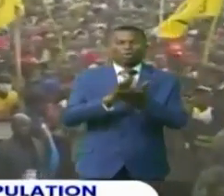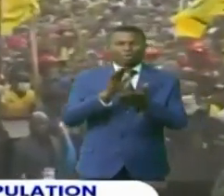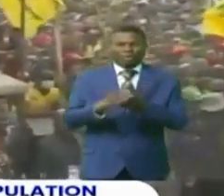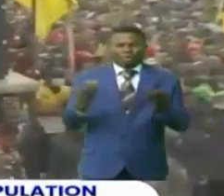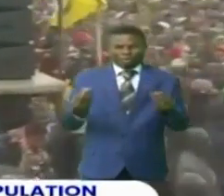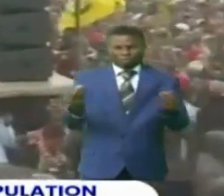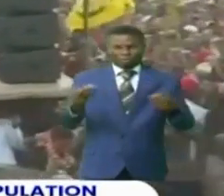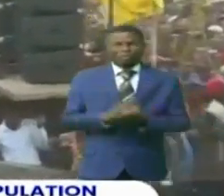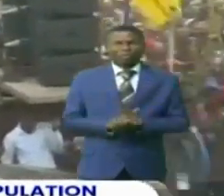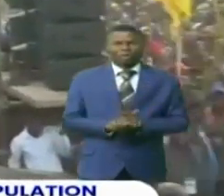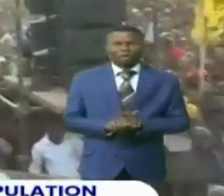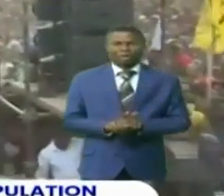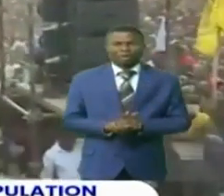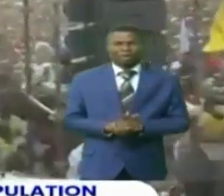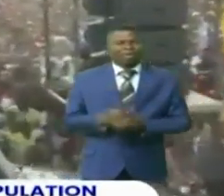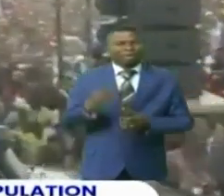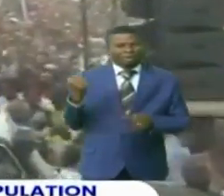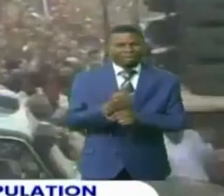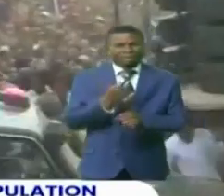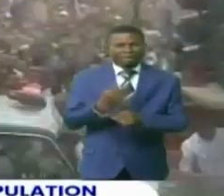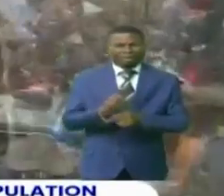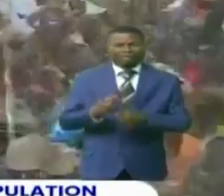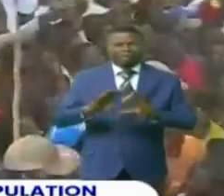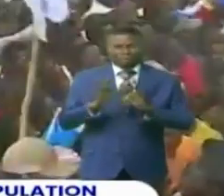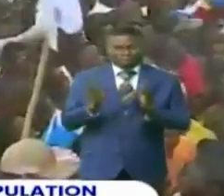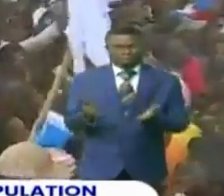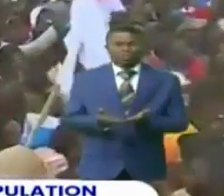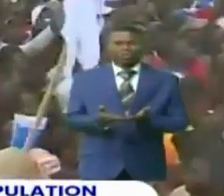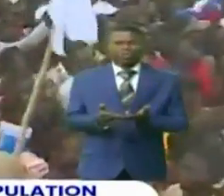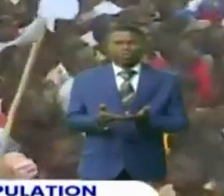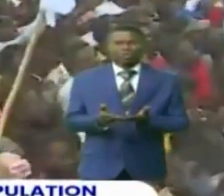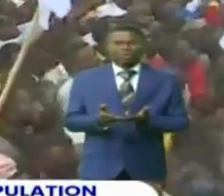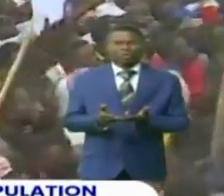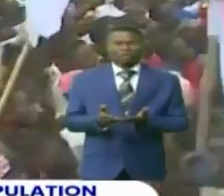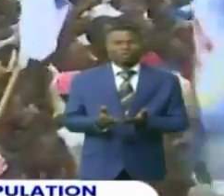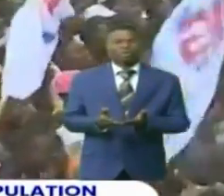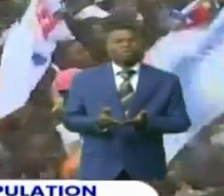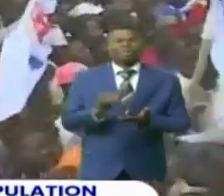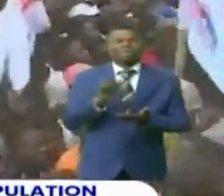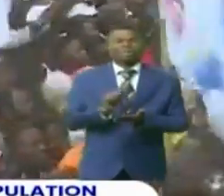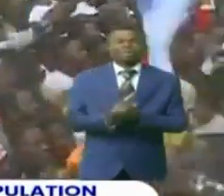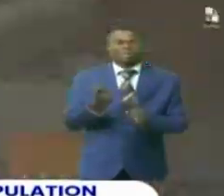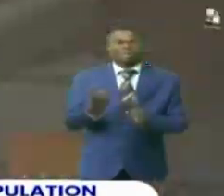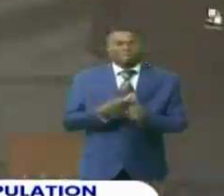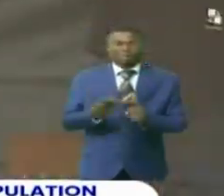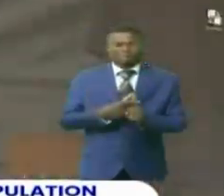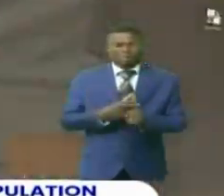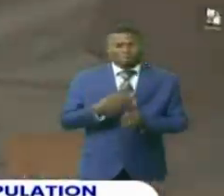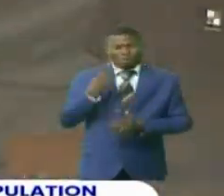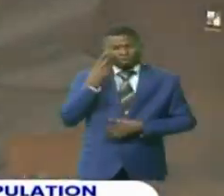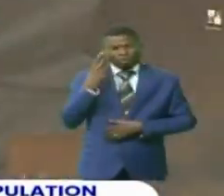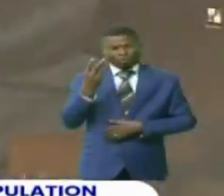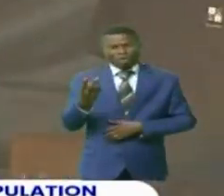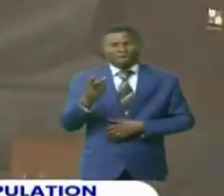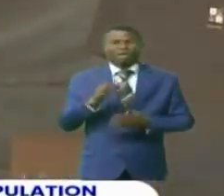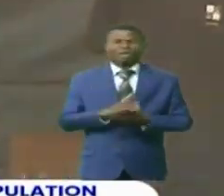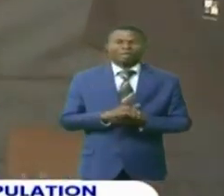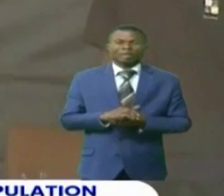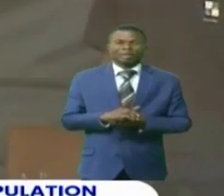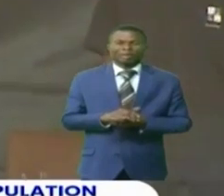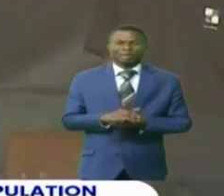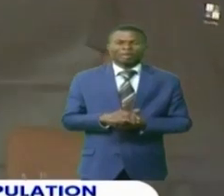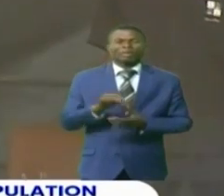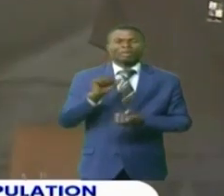Yango wana misala na biso nyonso ezalaki kotala